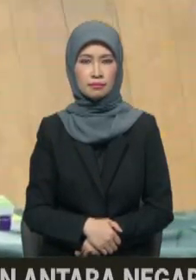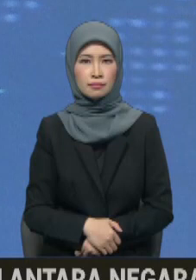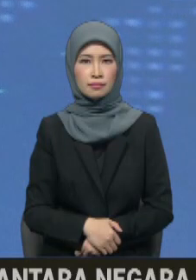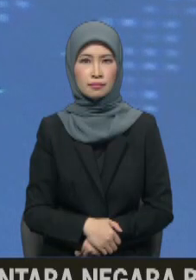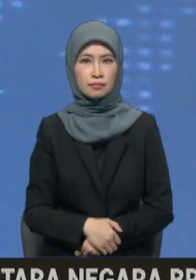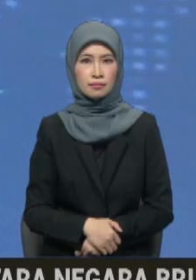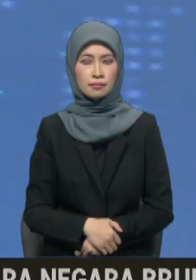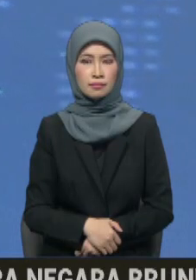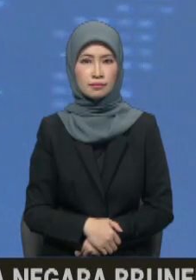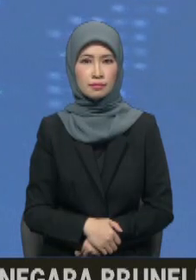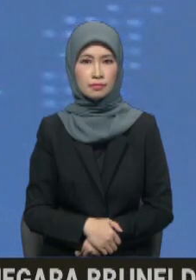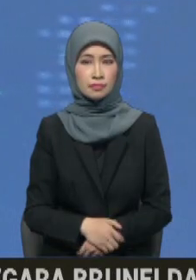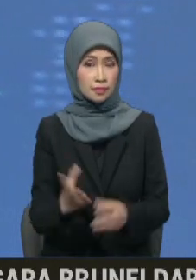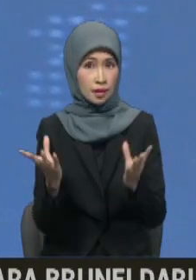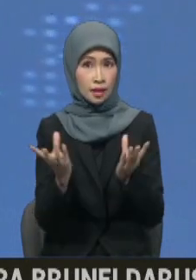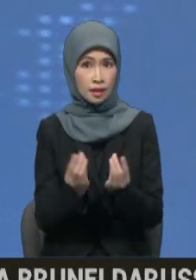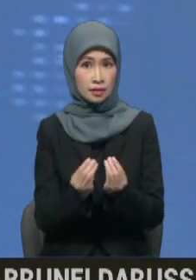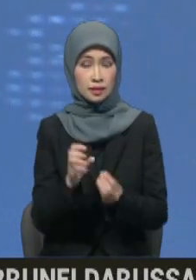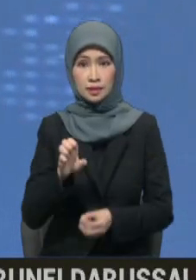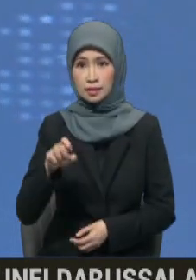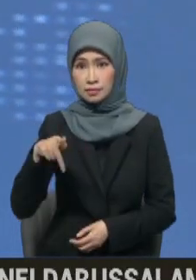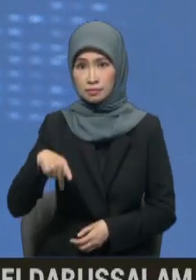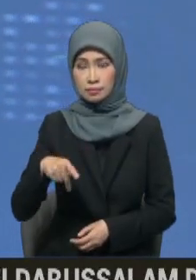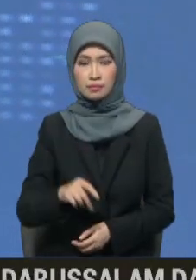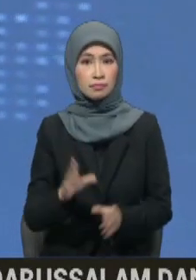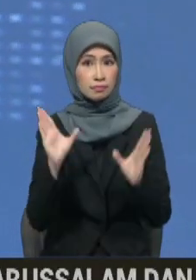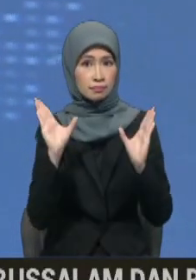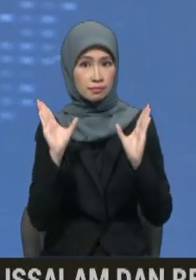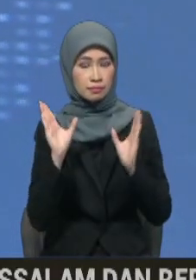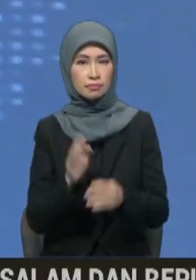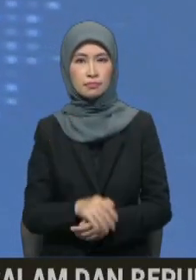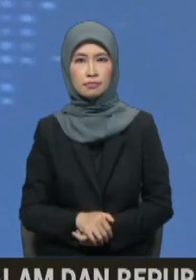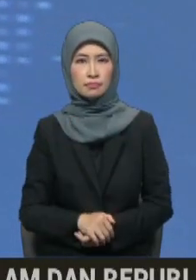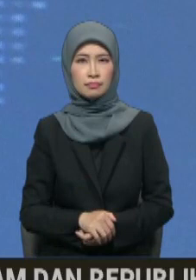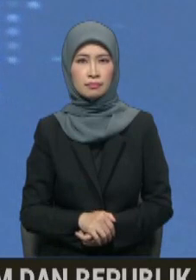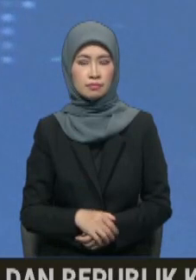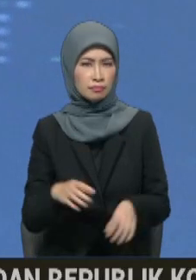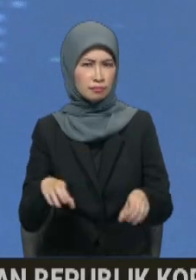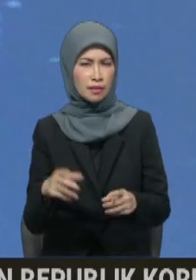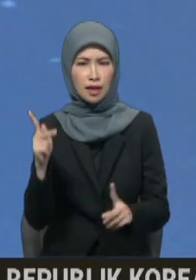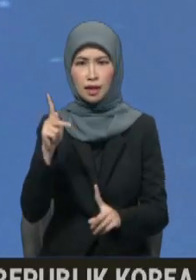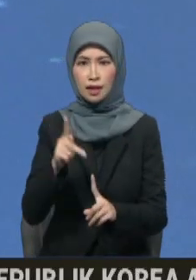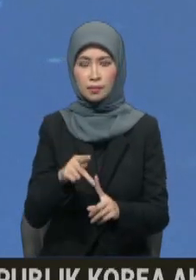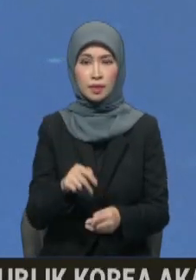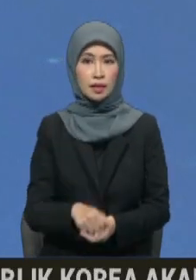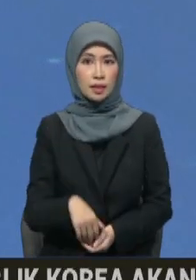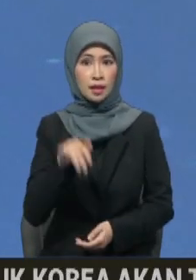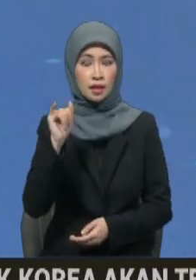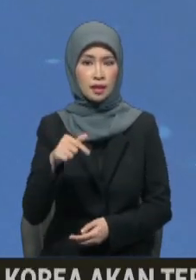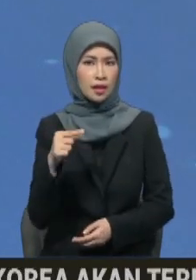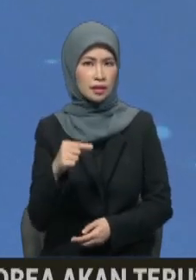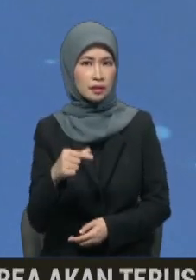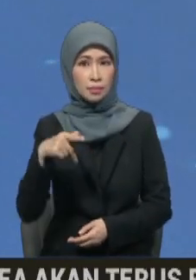Darussalam total energies ep Brunei bv mempromosikan inisiatif menyeru tindakan kepada perusahaan kecil dan sederhana